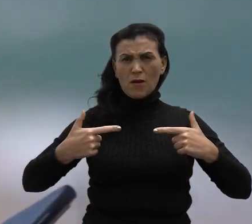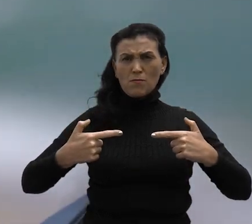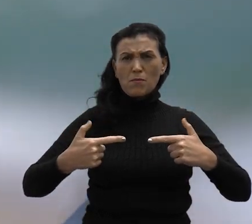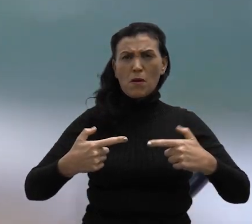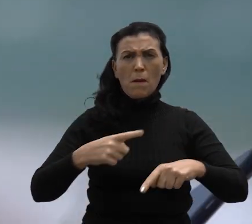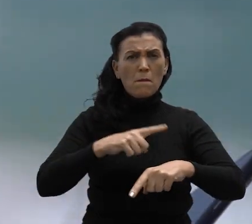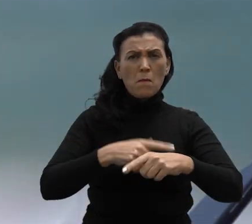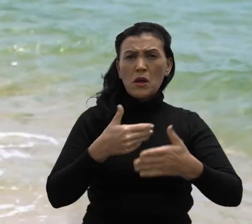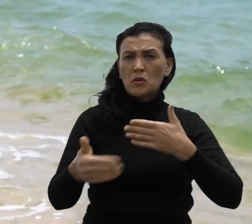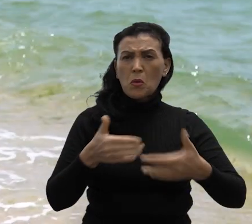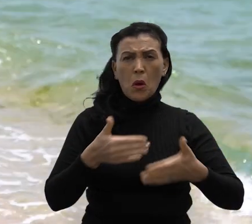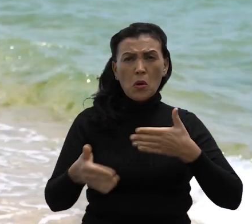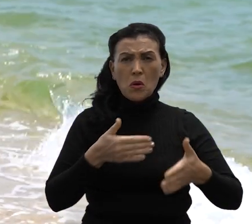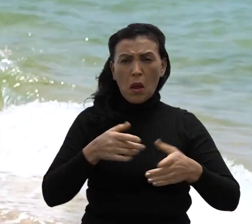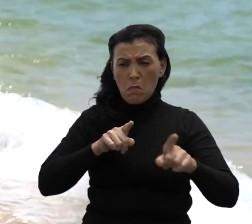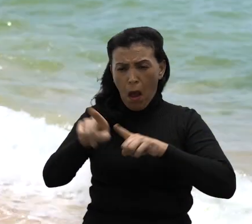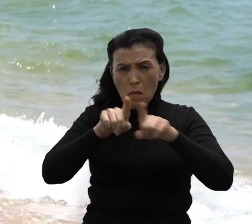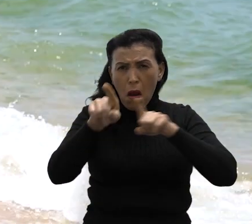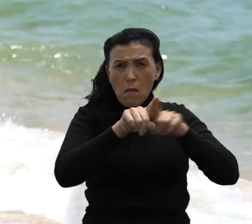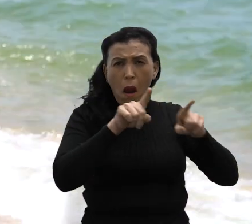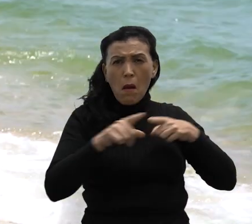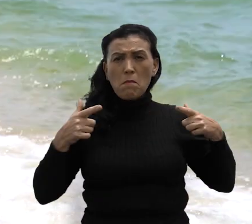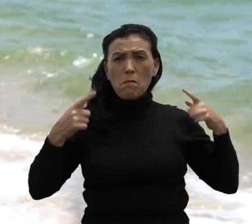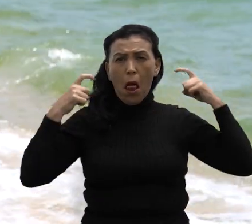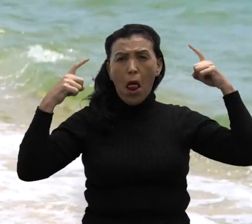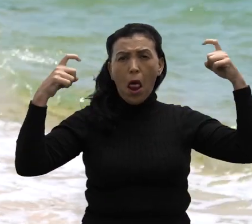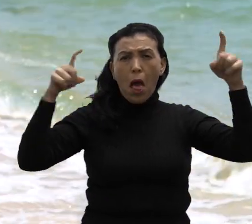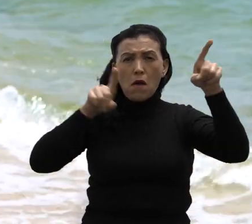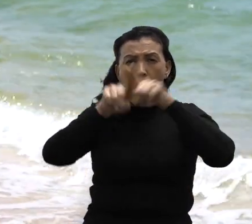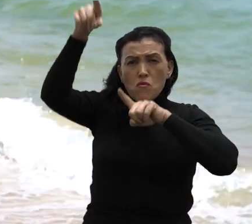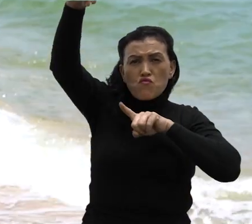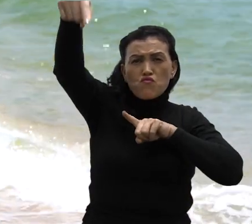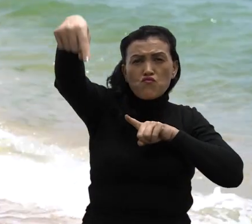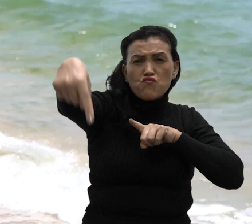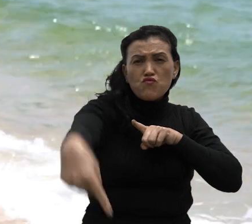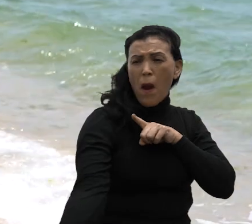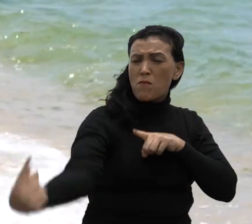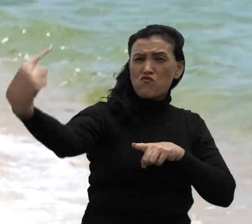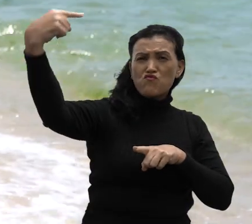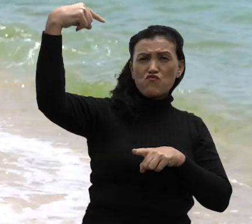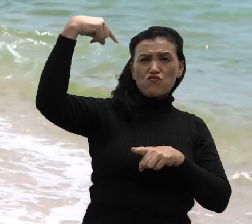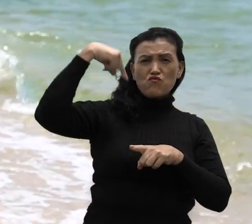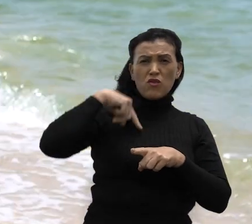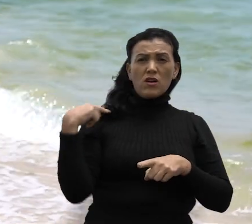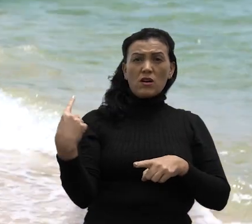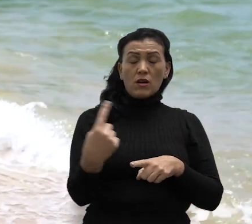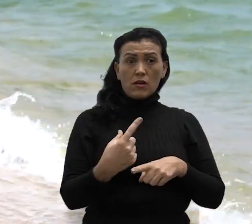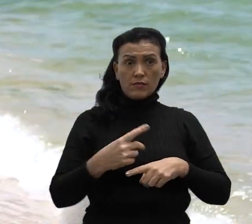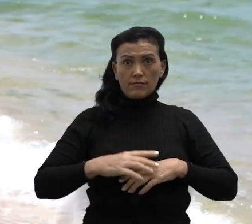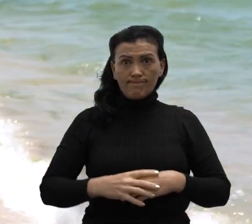يجي قصف، يصير في اي شغله مثلا صواريخ تنزل، صواريخ تطلع من عندنا، اي شغله